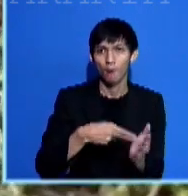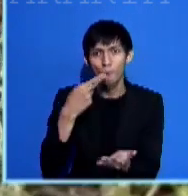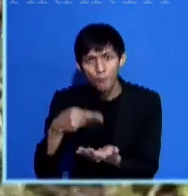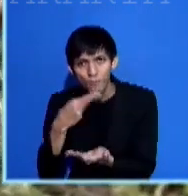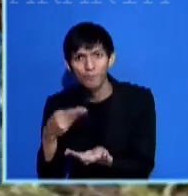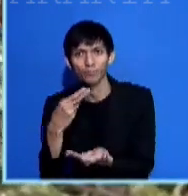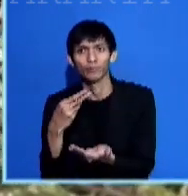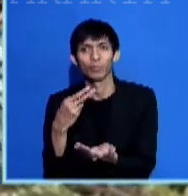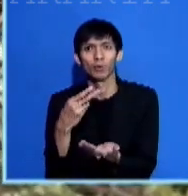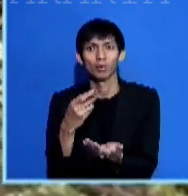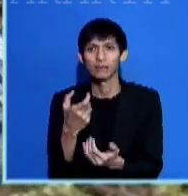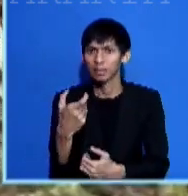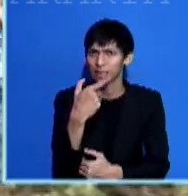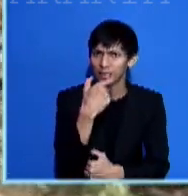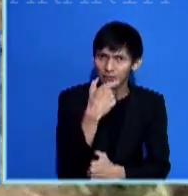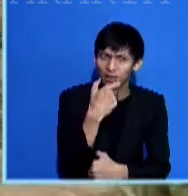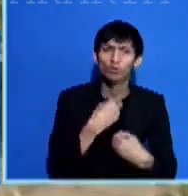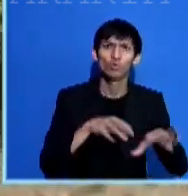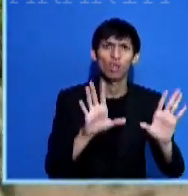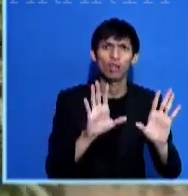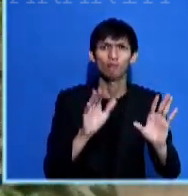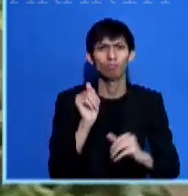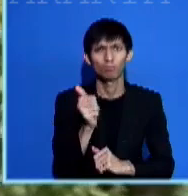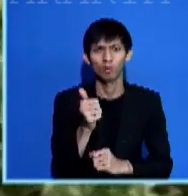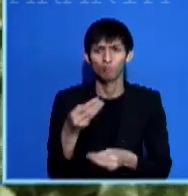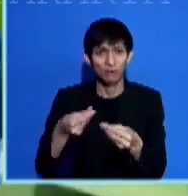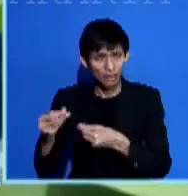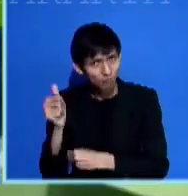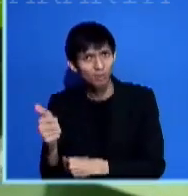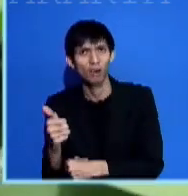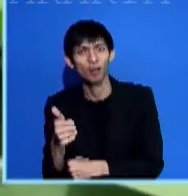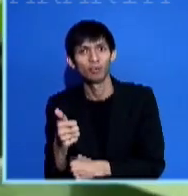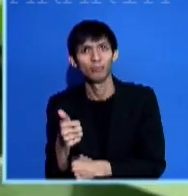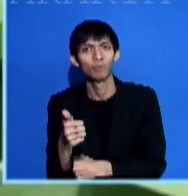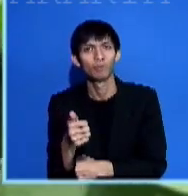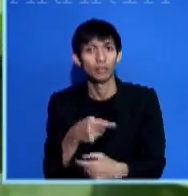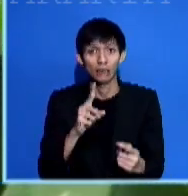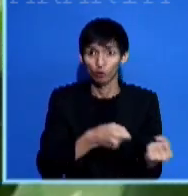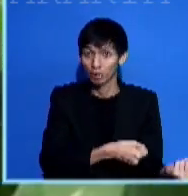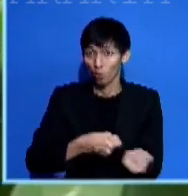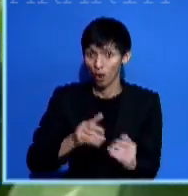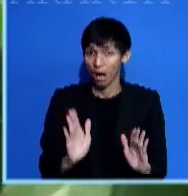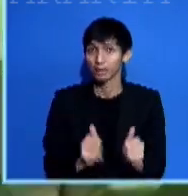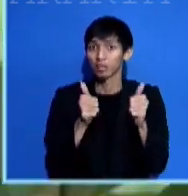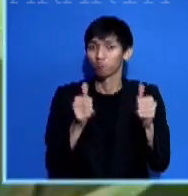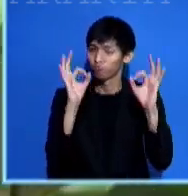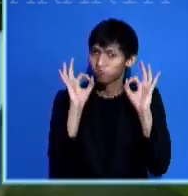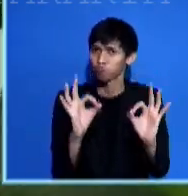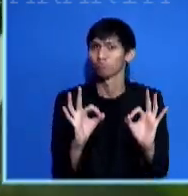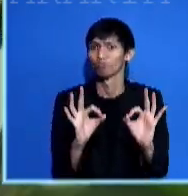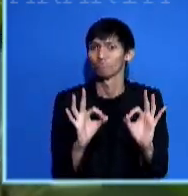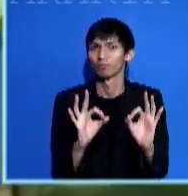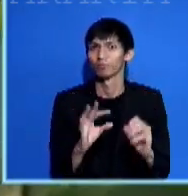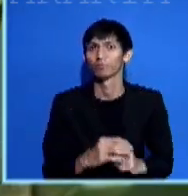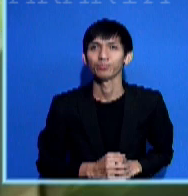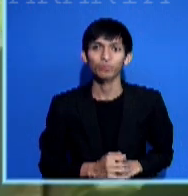Pasar sanesipun supados taneman Telo sapa Nyon menika saged paring Asil ingkang murakabi Kedah dipun wigatosaken nalika